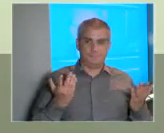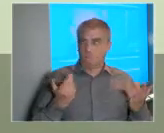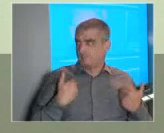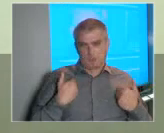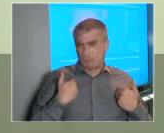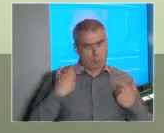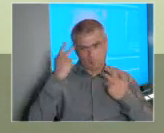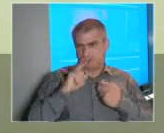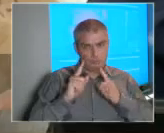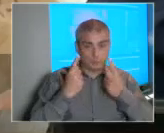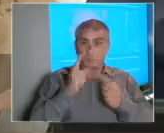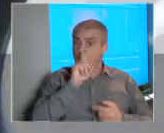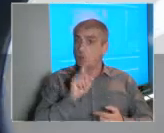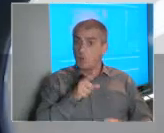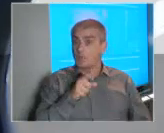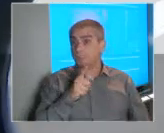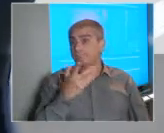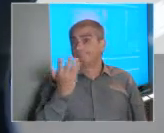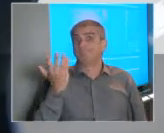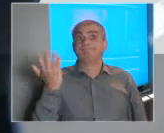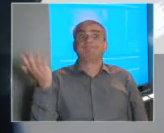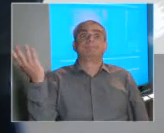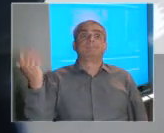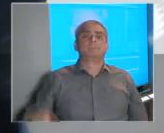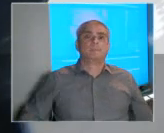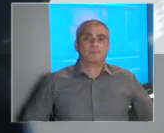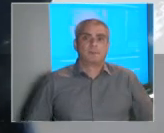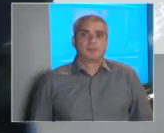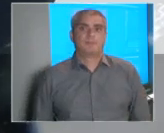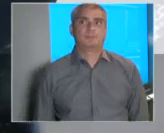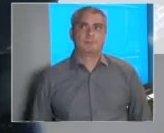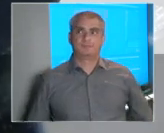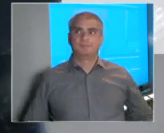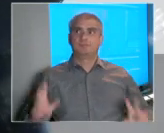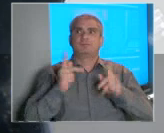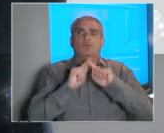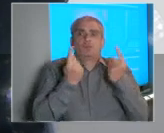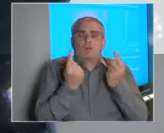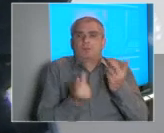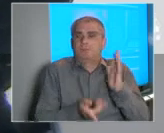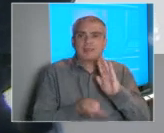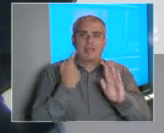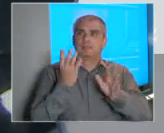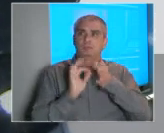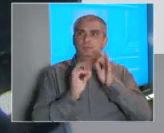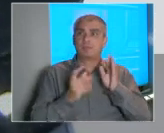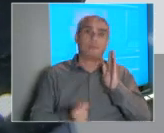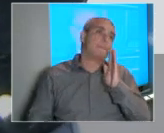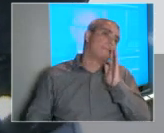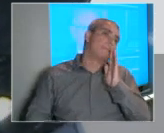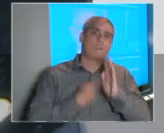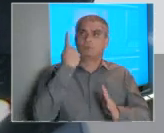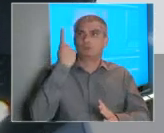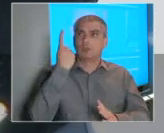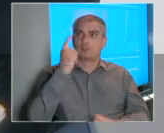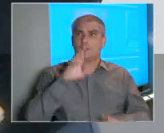אני לא צופה אותו, אבל יכול להיות, אתה יודע, באיזשהו סרט מאוד מוזר, איזשהו תקדים משפטי, שלראשונה